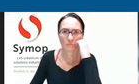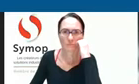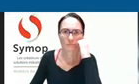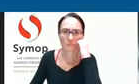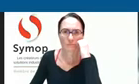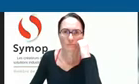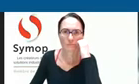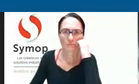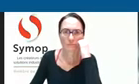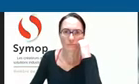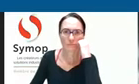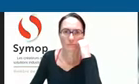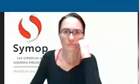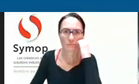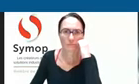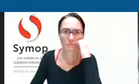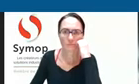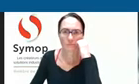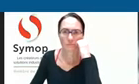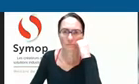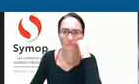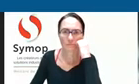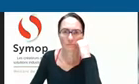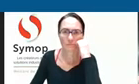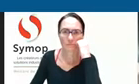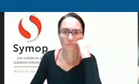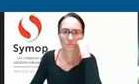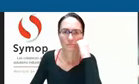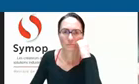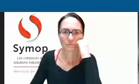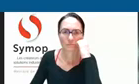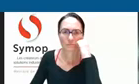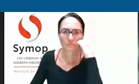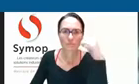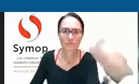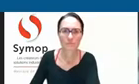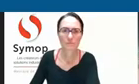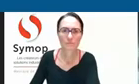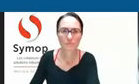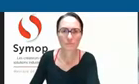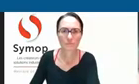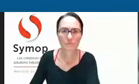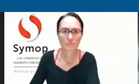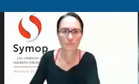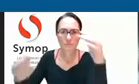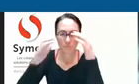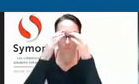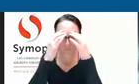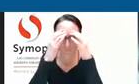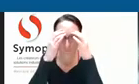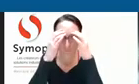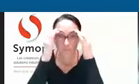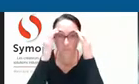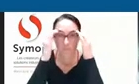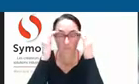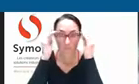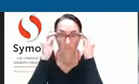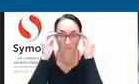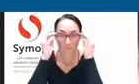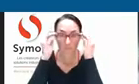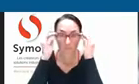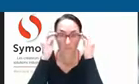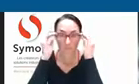maturité de maintenance qui est faible, je vais avoir une maintenance corrective importante, hein, une préventive faible